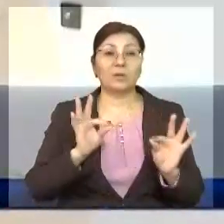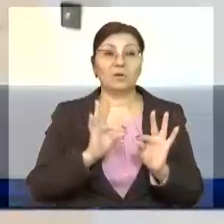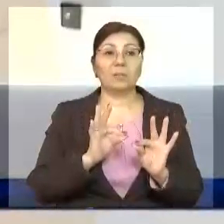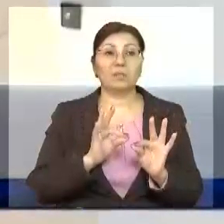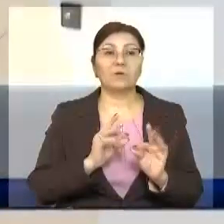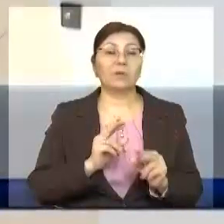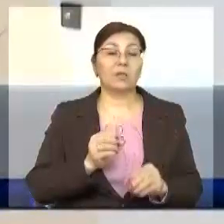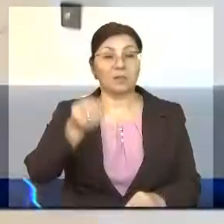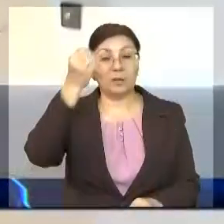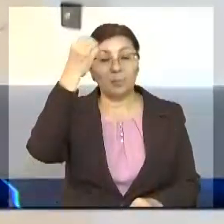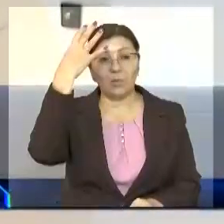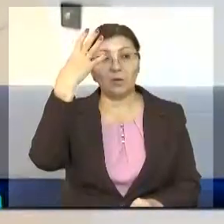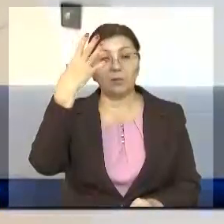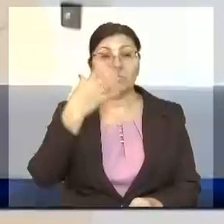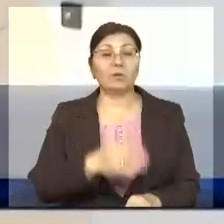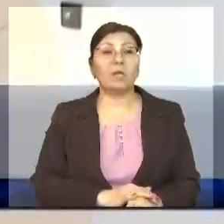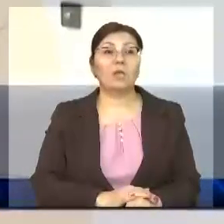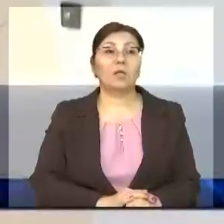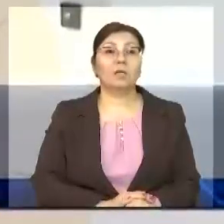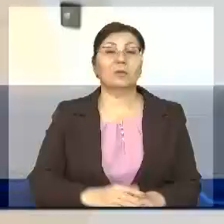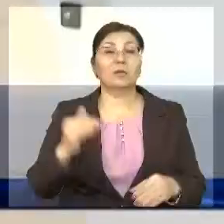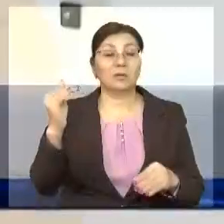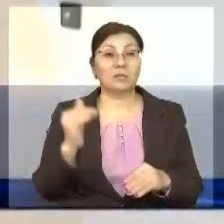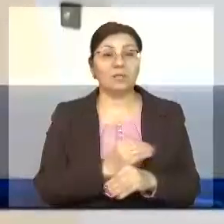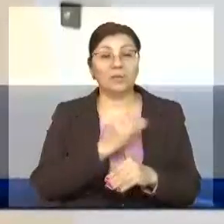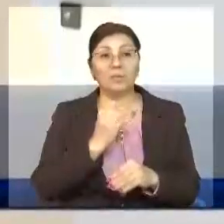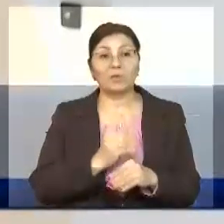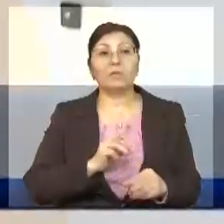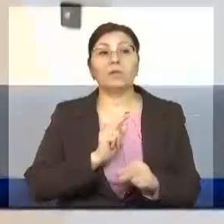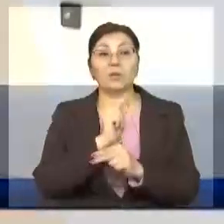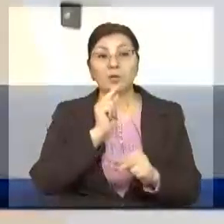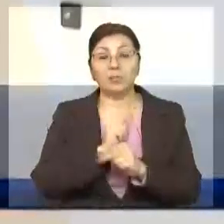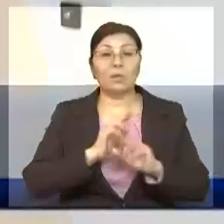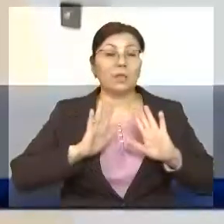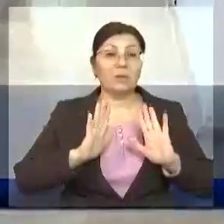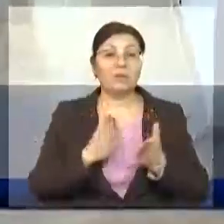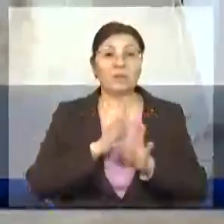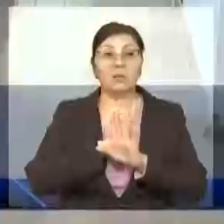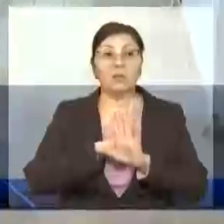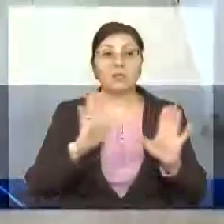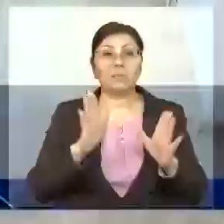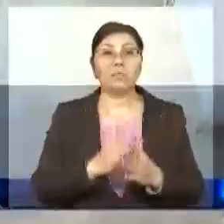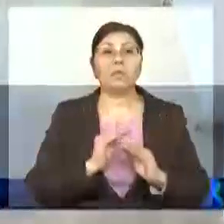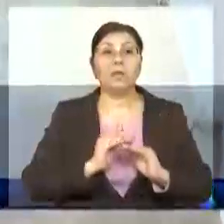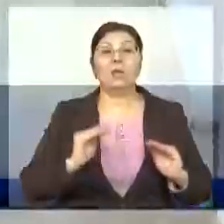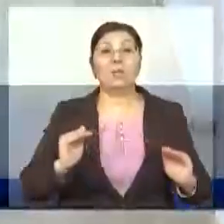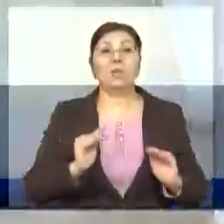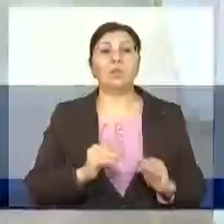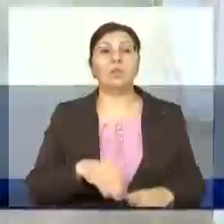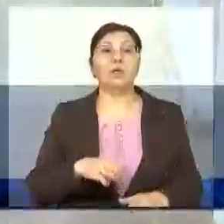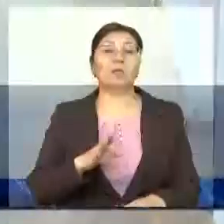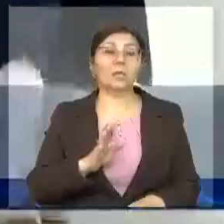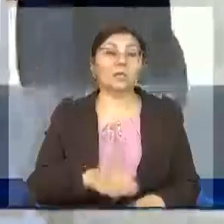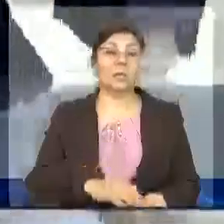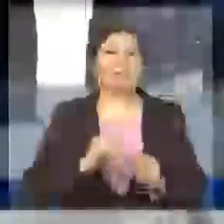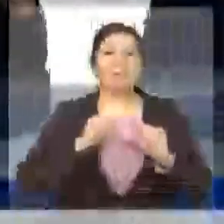пайым парасаттылықтың, ізгіліктің, игіліктің үлгісін көрсетуден жалыққан емес. Оқушыларда апайларын анасындай